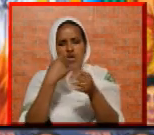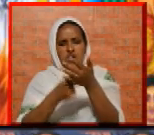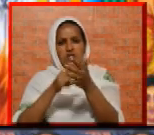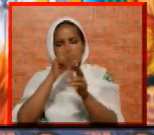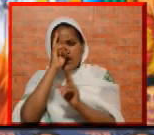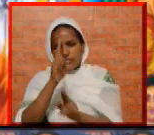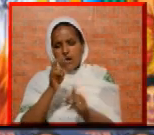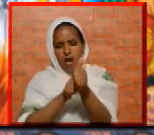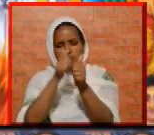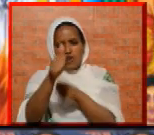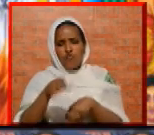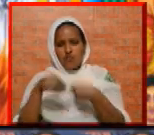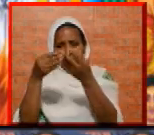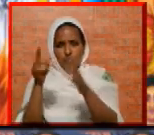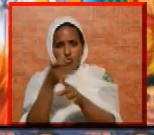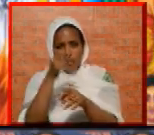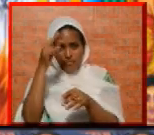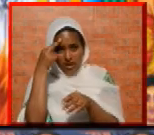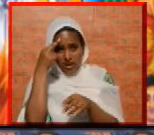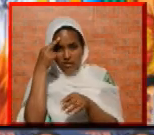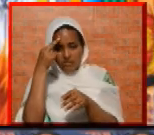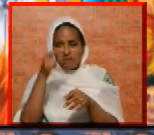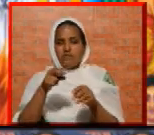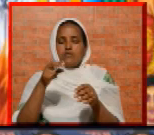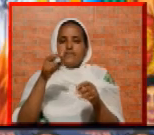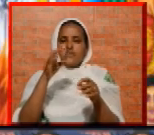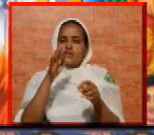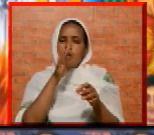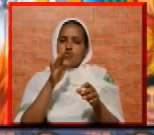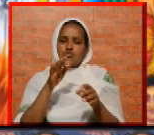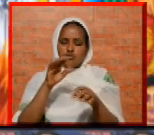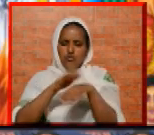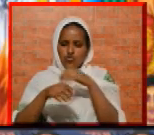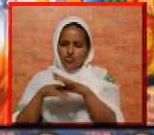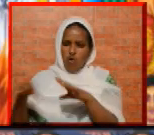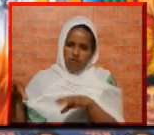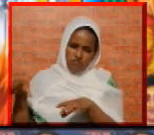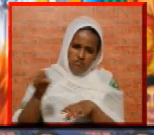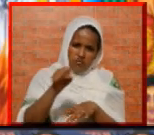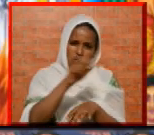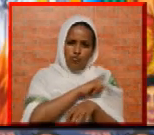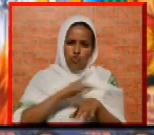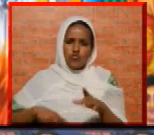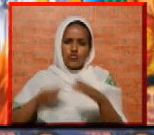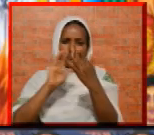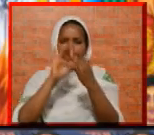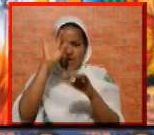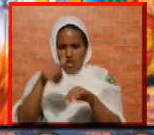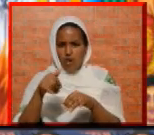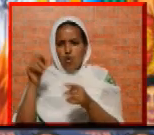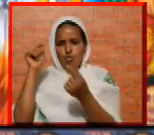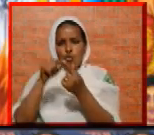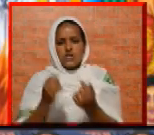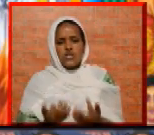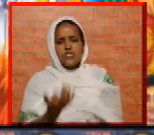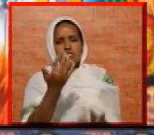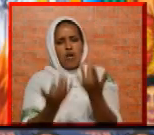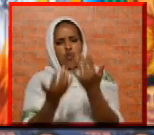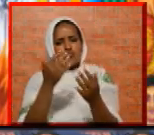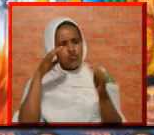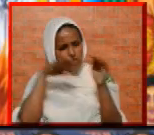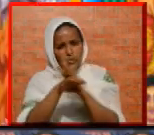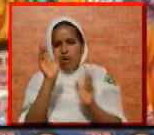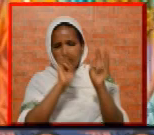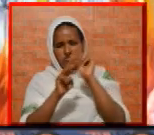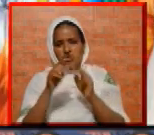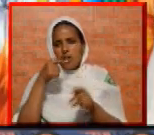እግዚአብሔር ይህን ክብር አሳልፎ የሰጠው ስለሆነ እናቱን እጇን እየጎተተ በንጉሱ ፊት ነይ ወደ እሳቱ እንግባ እያለ